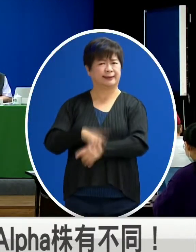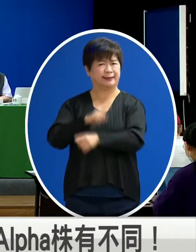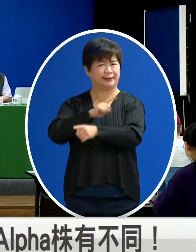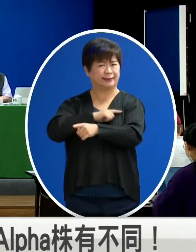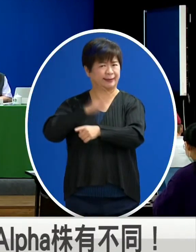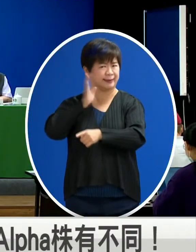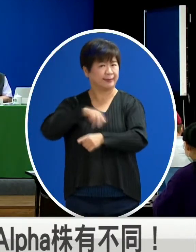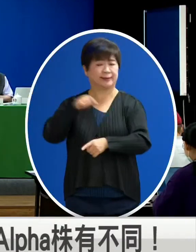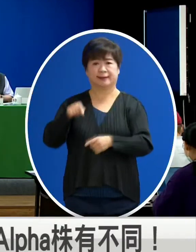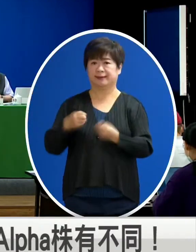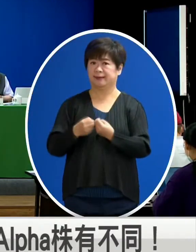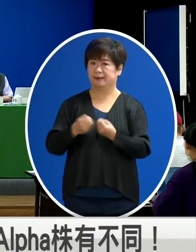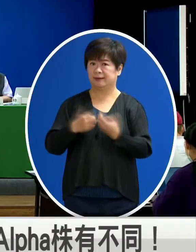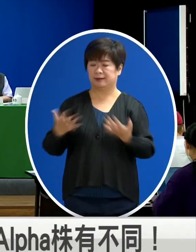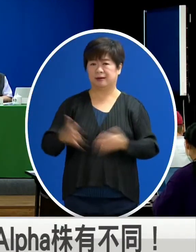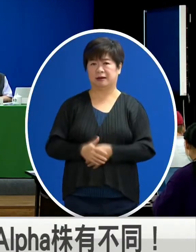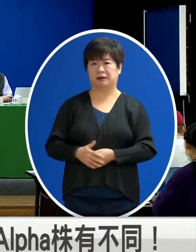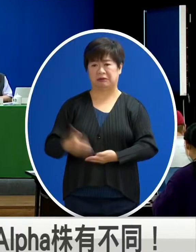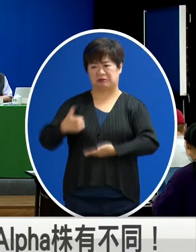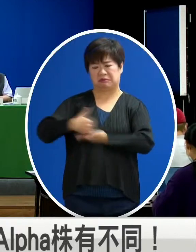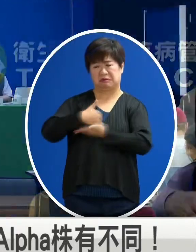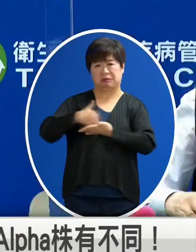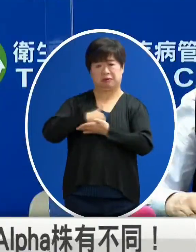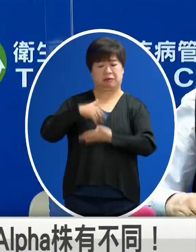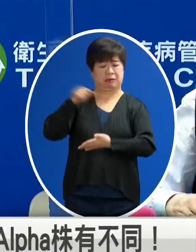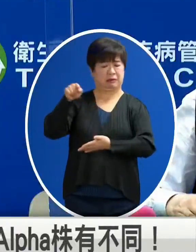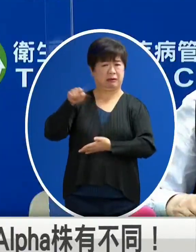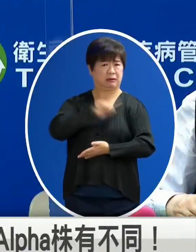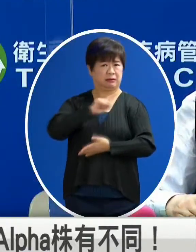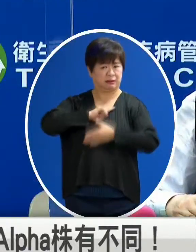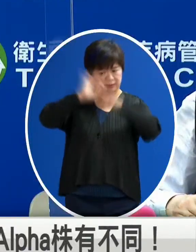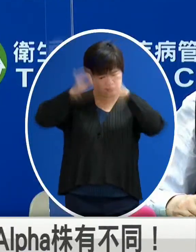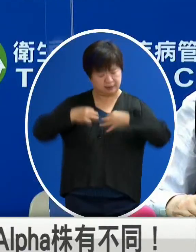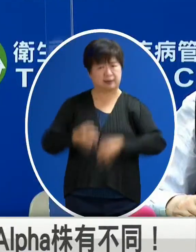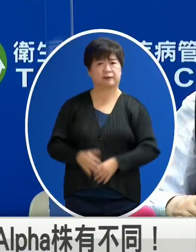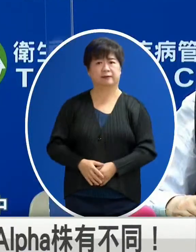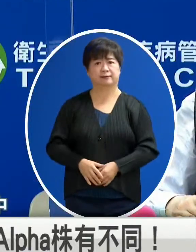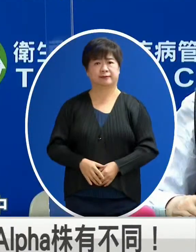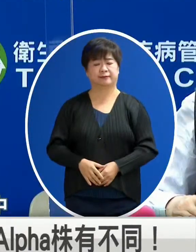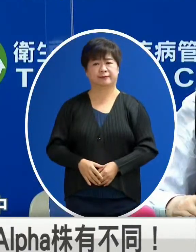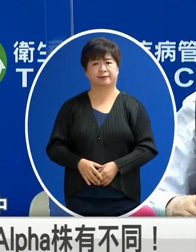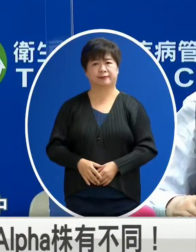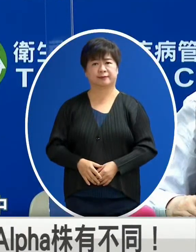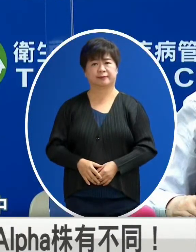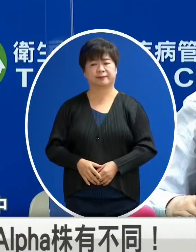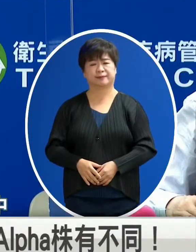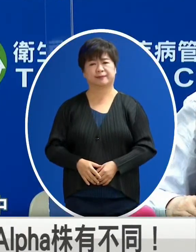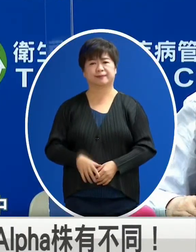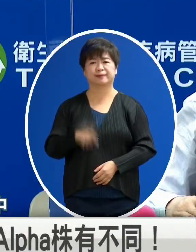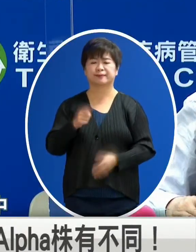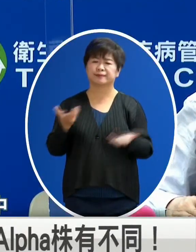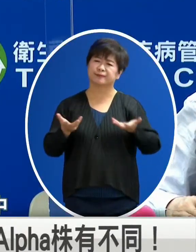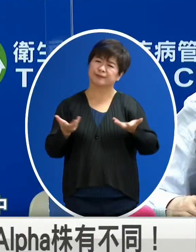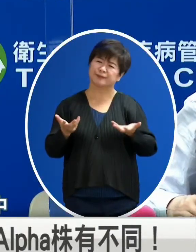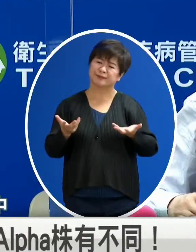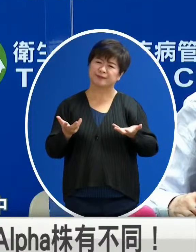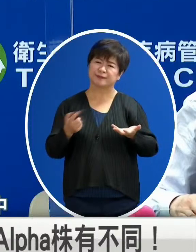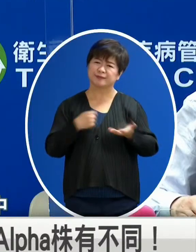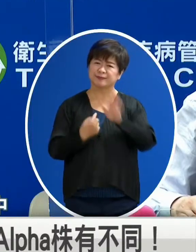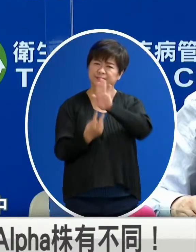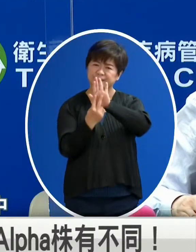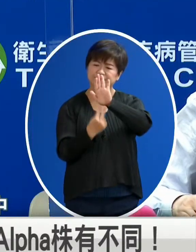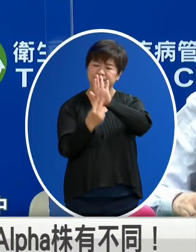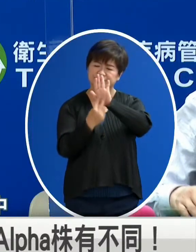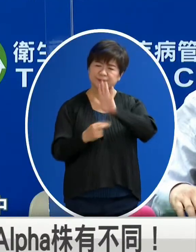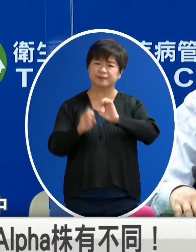官陈时中怎么看，会不会觉得平白被批评？ 我 想大概这件事情我还是要稍微解